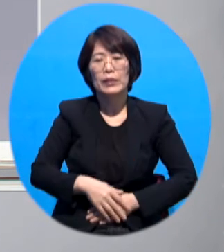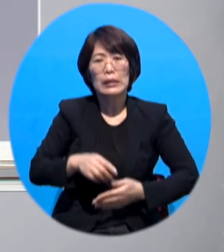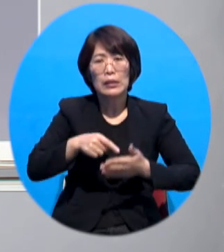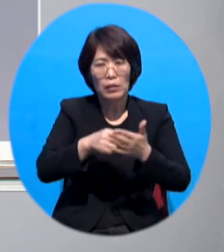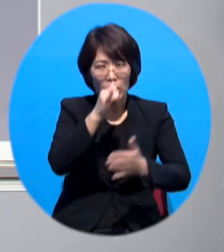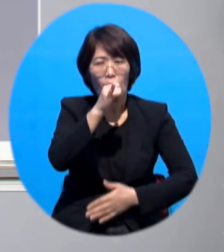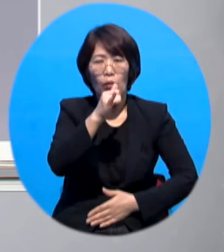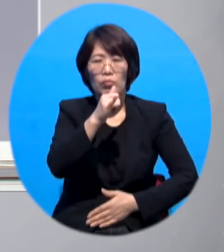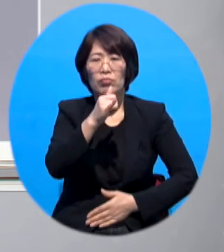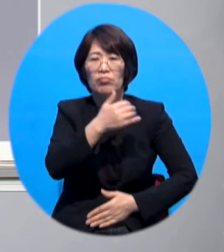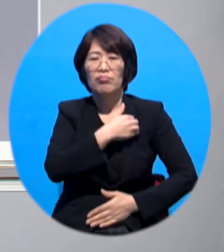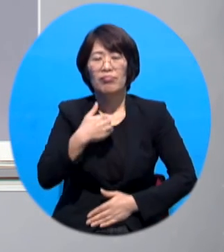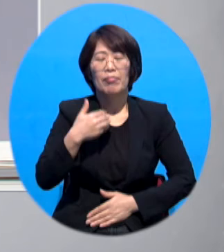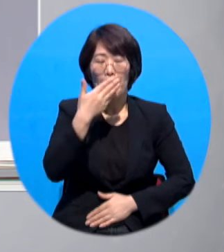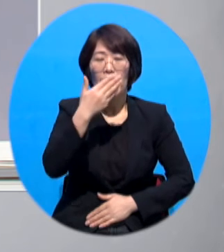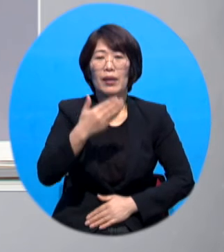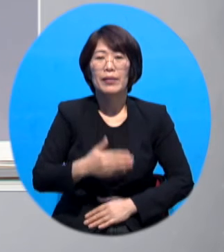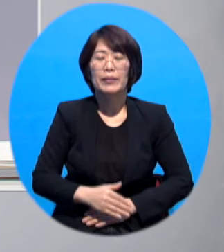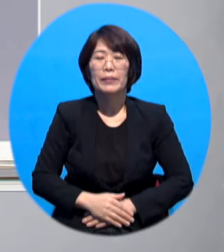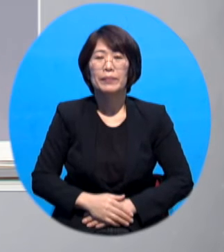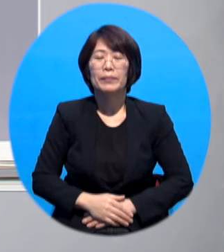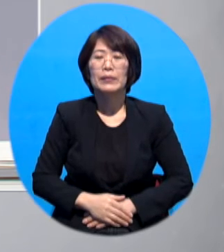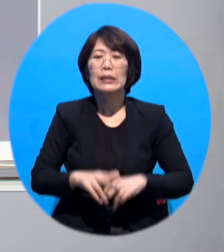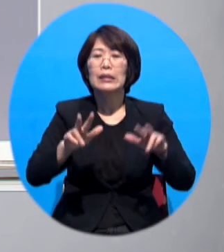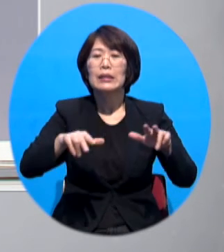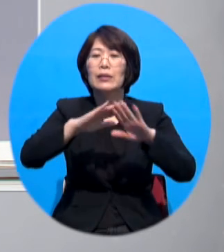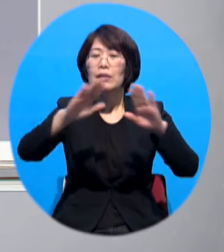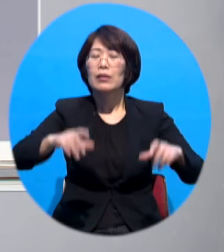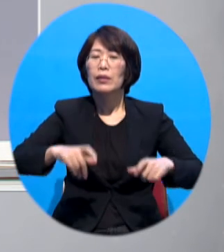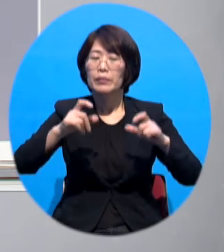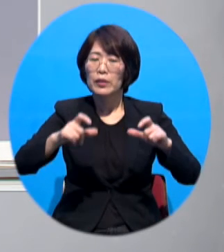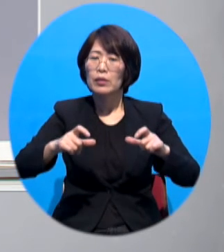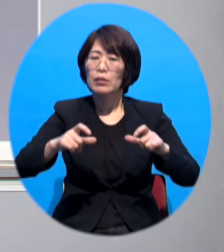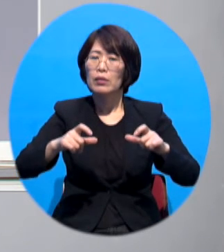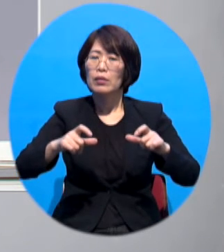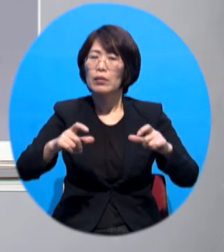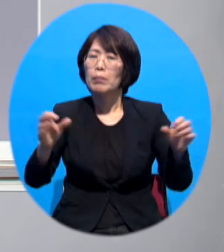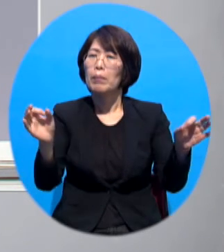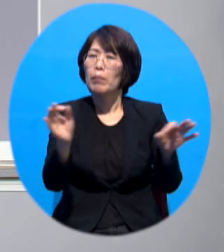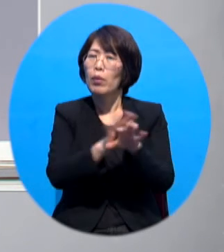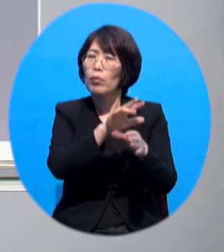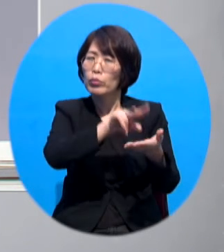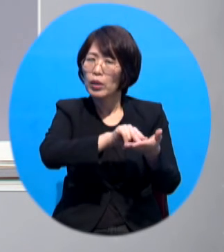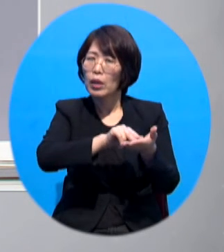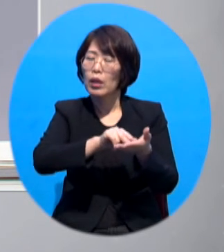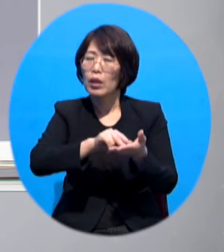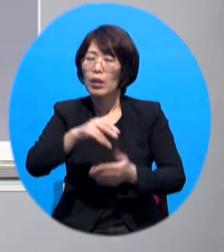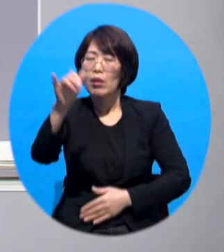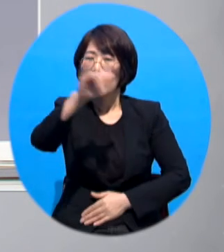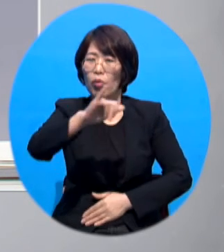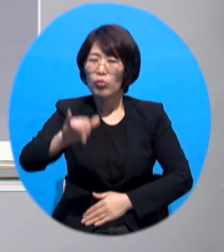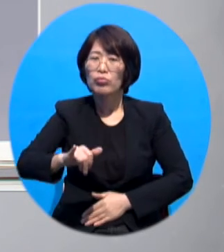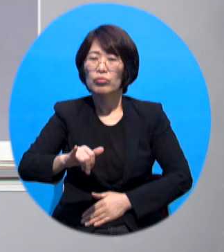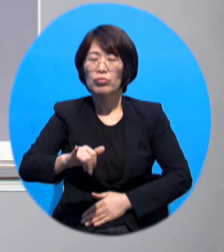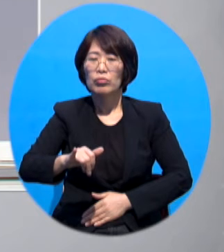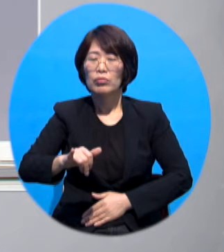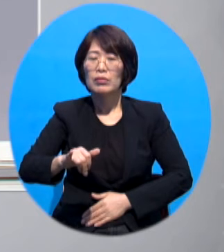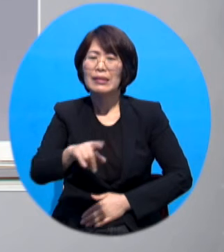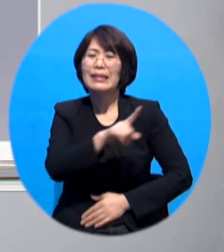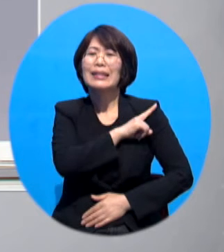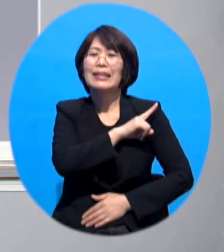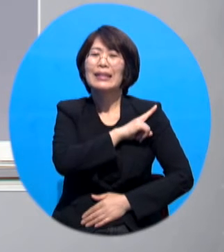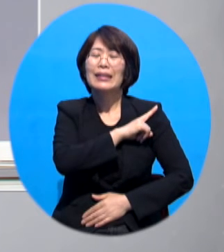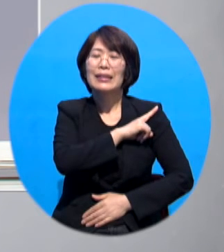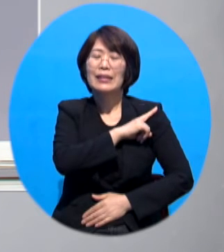있으면 충분히 가능하다고 생각합니다 지금 전남 의 지역 소멸 문제는 대한민국의 측면 한 최대의 622